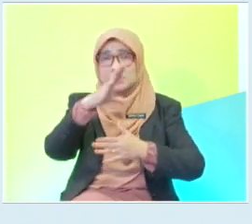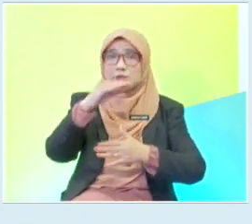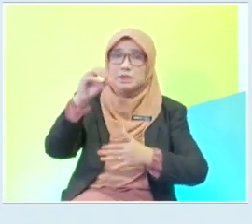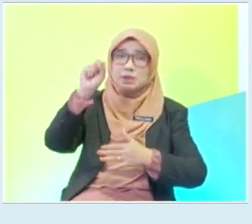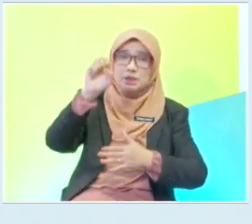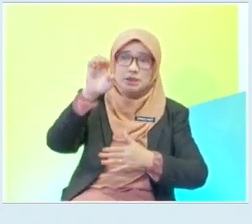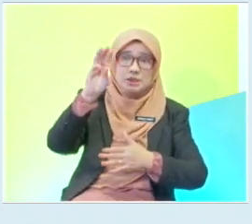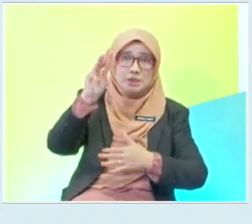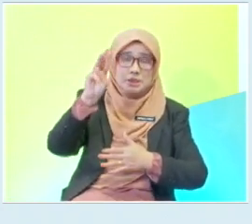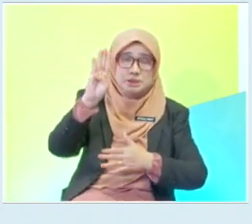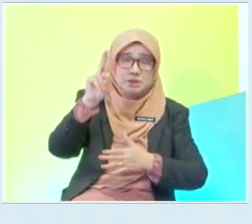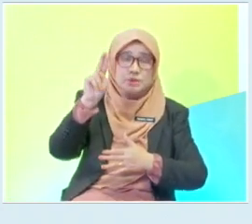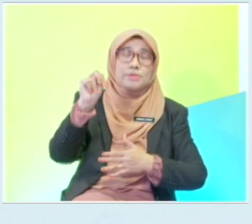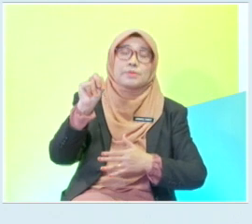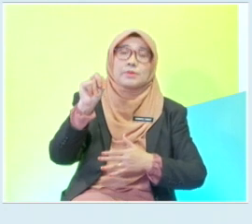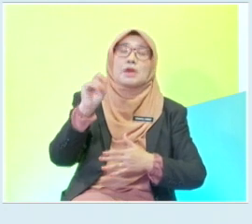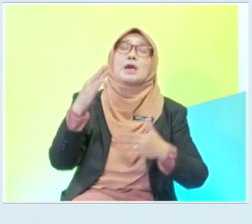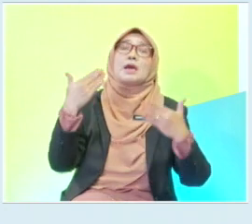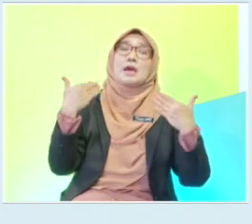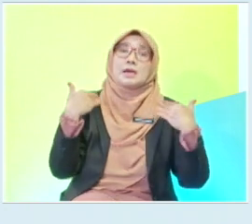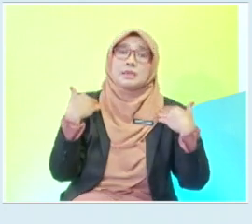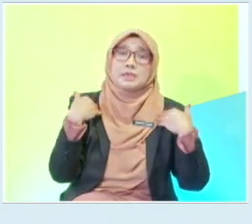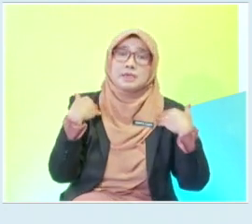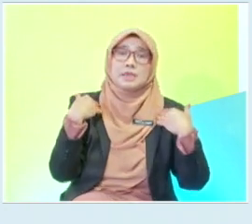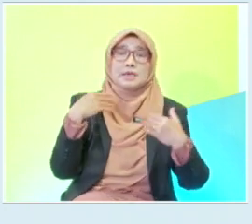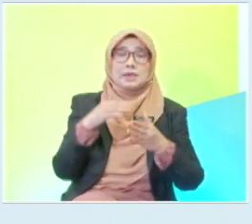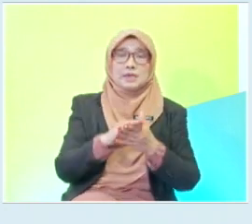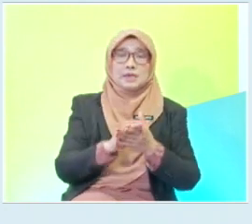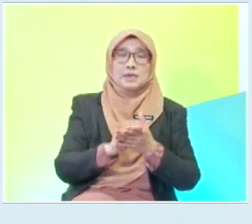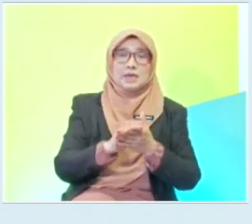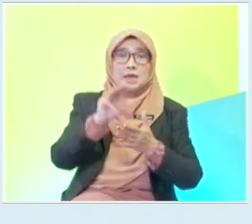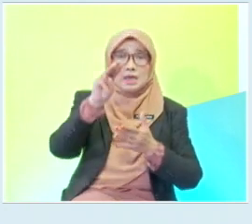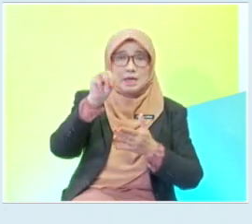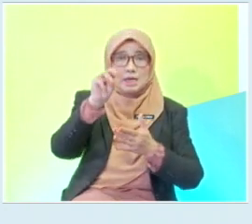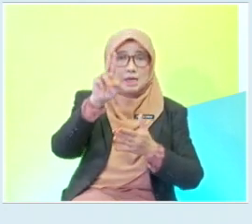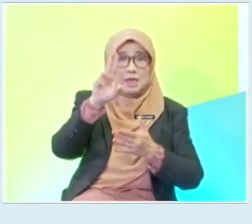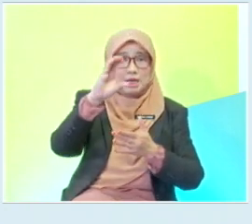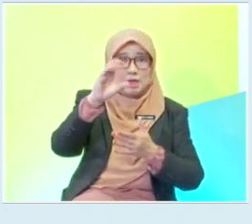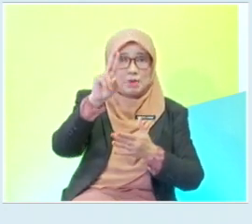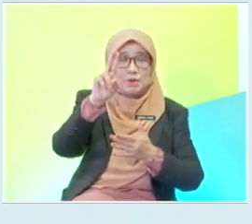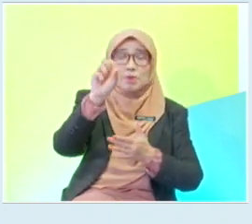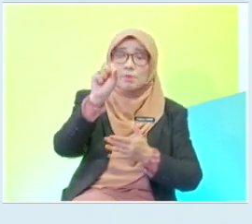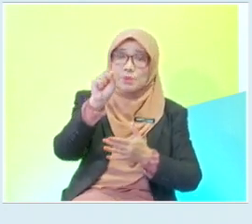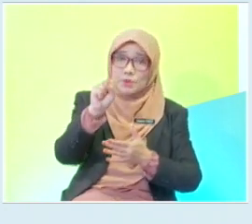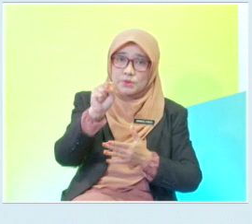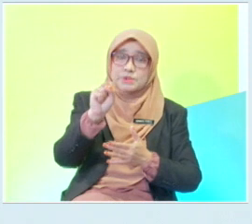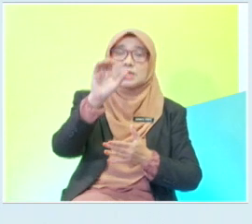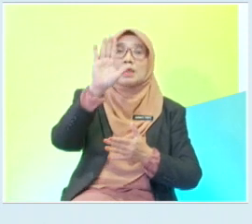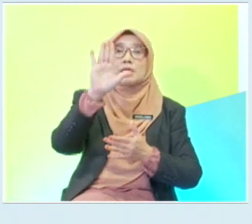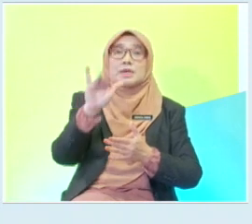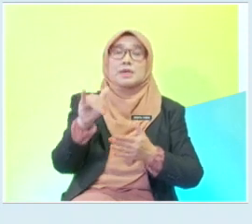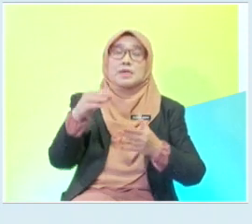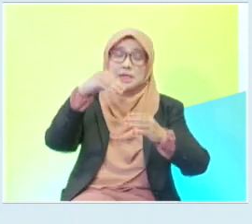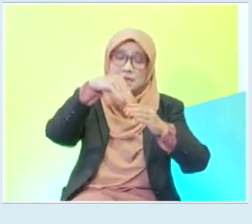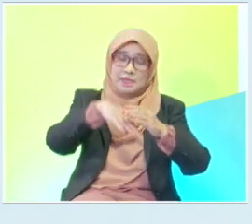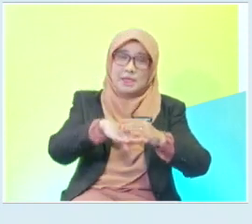ada membran mucus. Okey, membran mucus ni ialah membran yang melapisi salur pencernaan dan salur pernafasan. Okey, itu